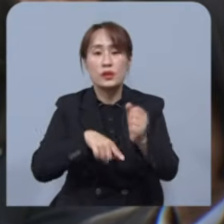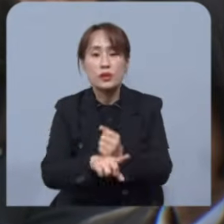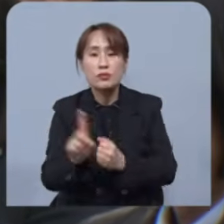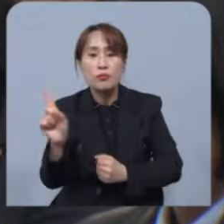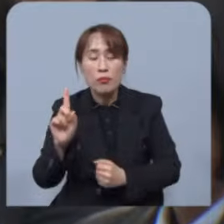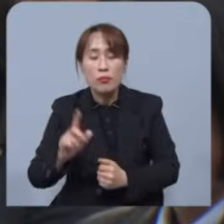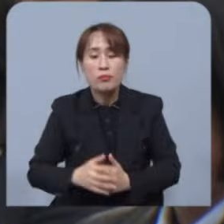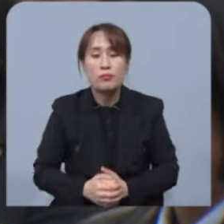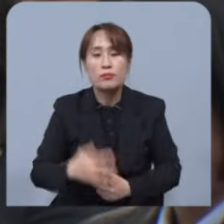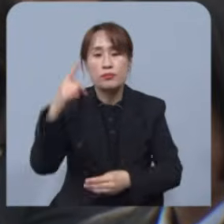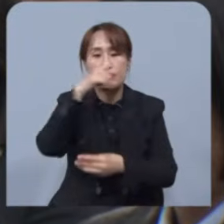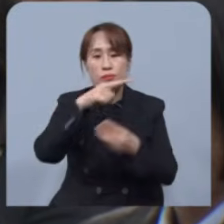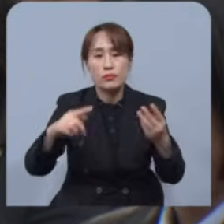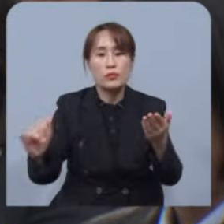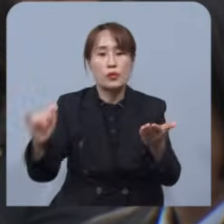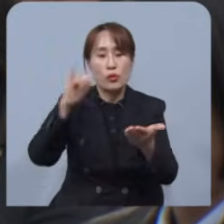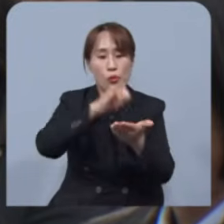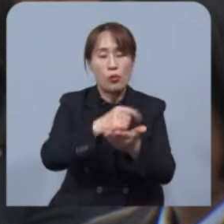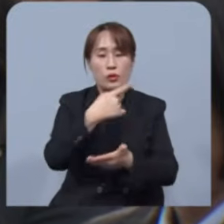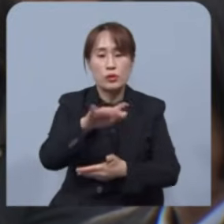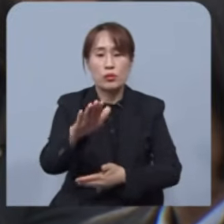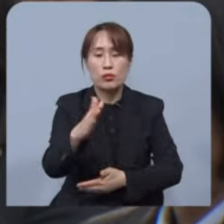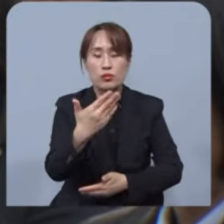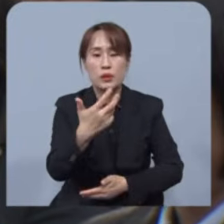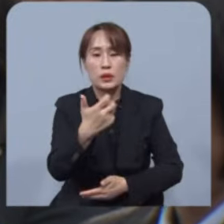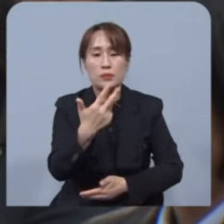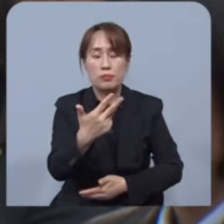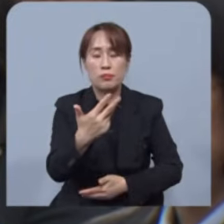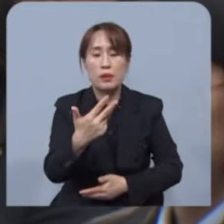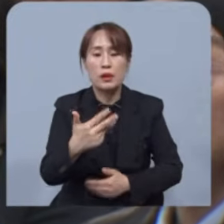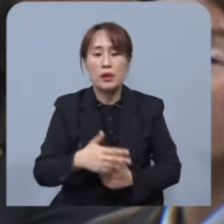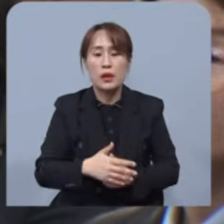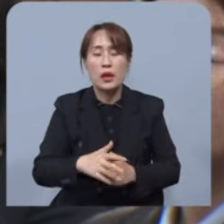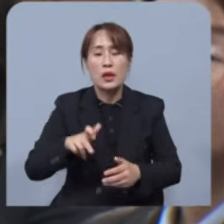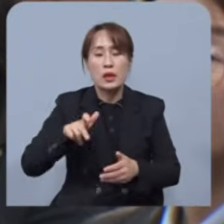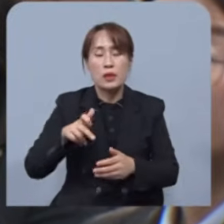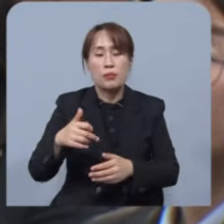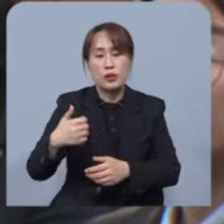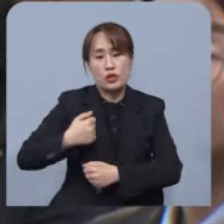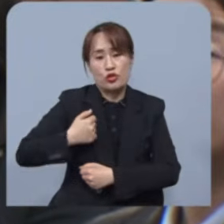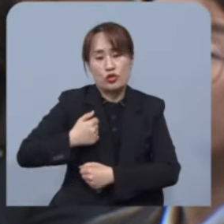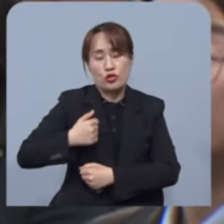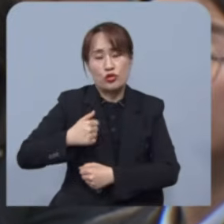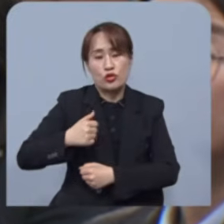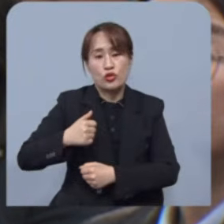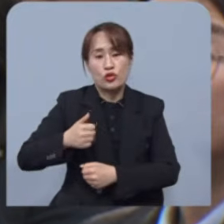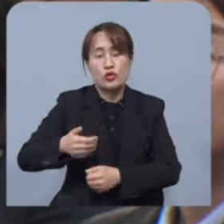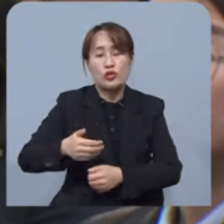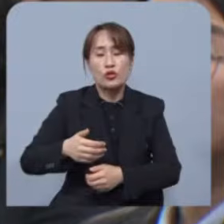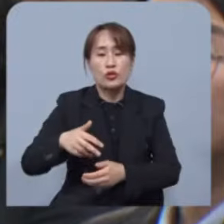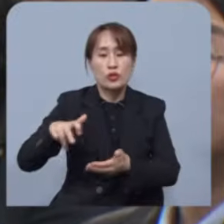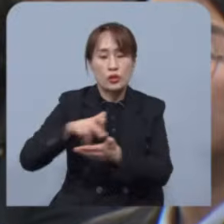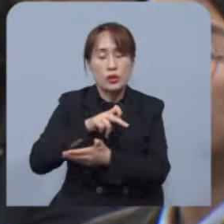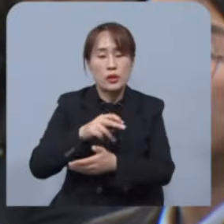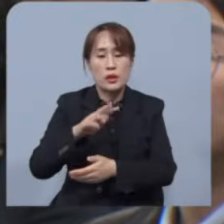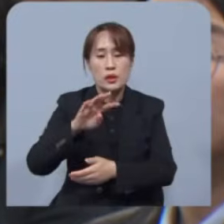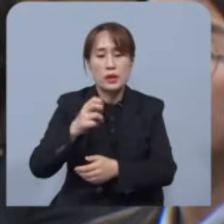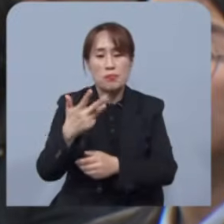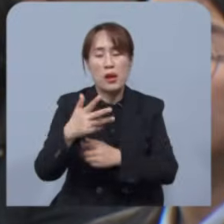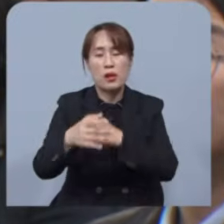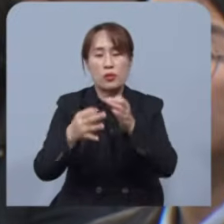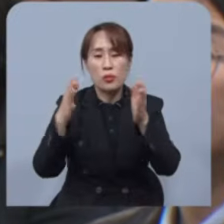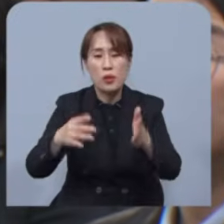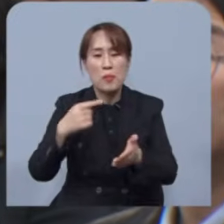이유는 청주공항이 1978년도에 17전투비행단이 생겨서 48년 동안을 사실은 소음